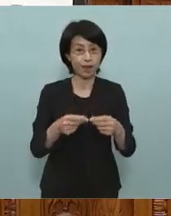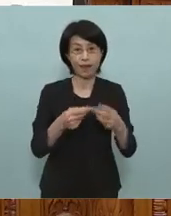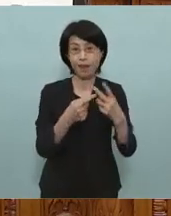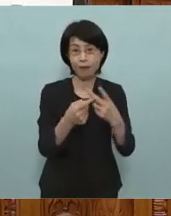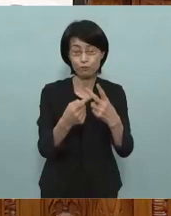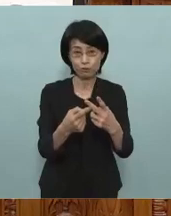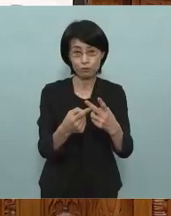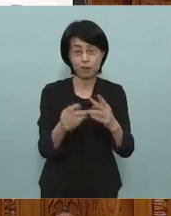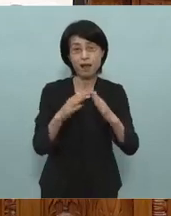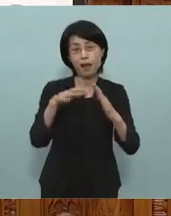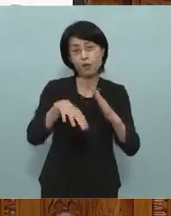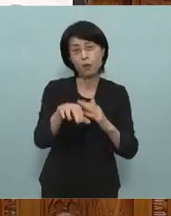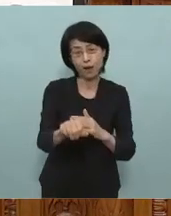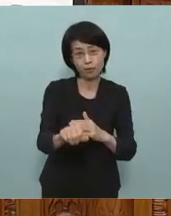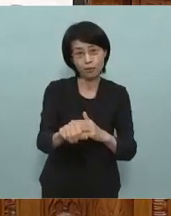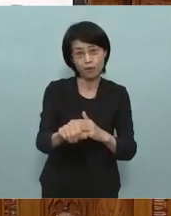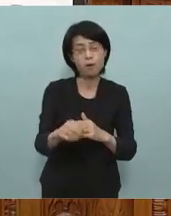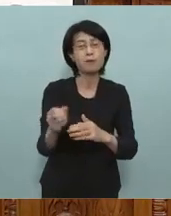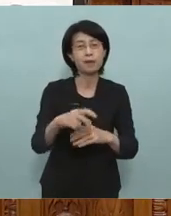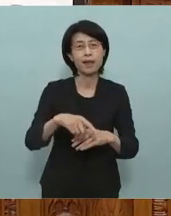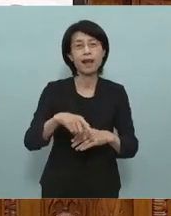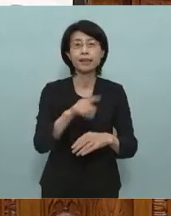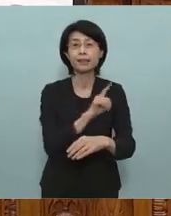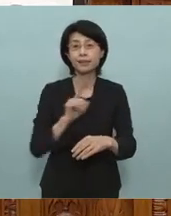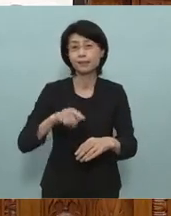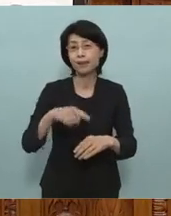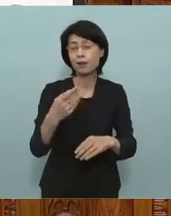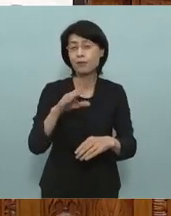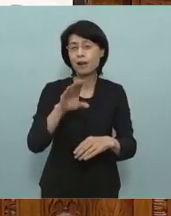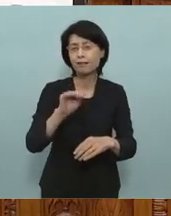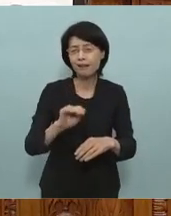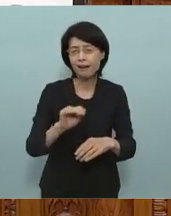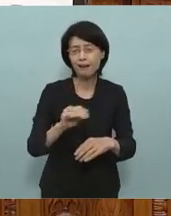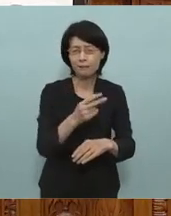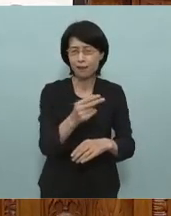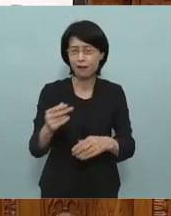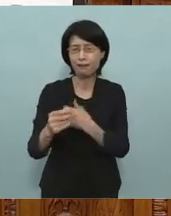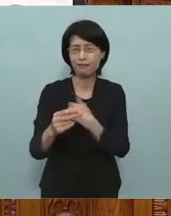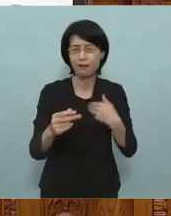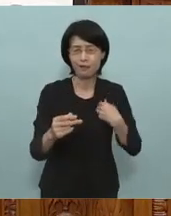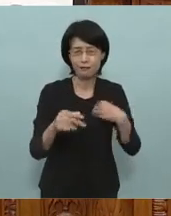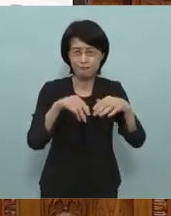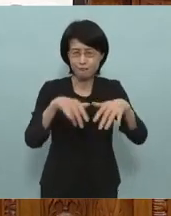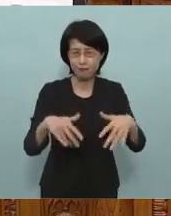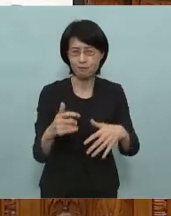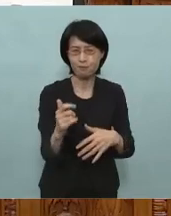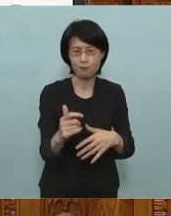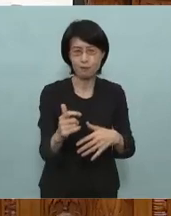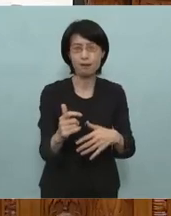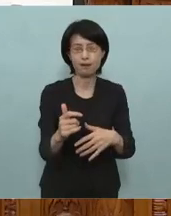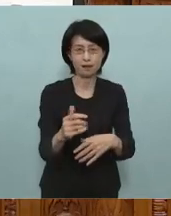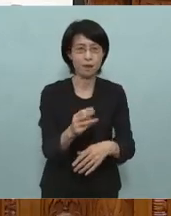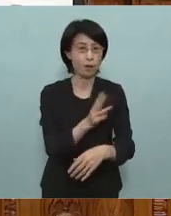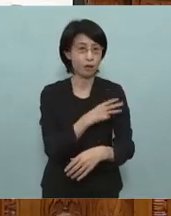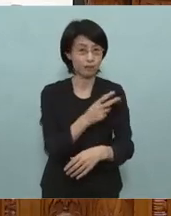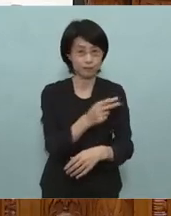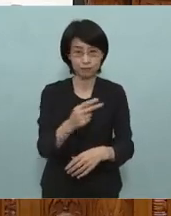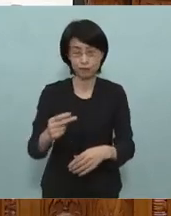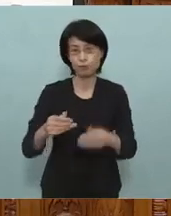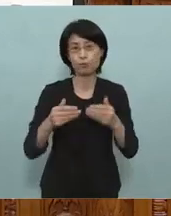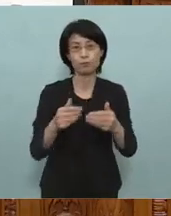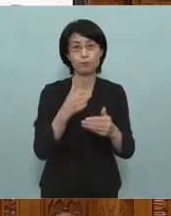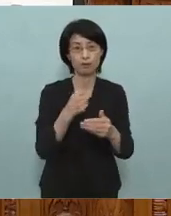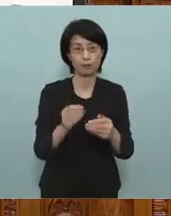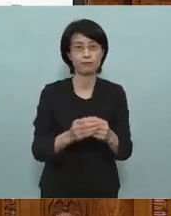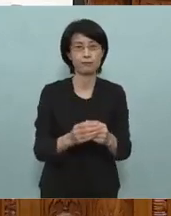いちいち100万回を超えるペースの体制を整備してワクチン接種を加速していきます